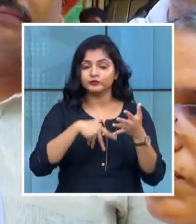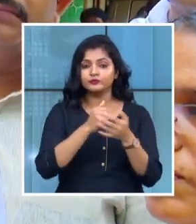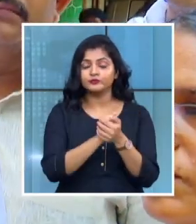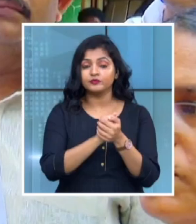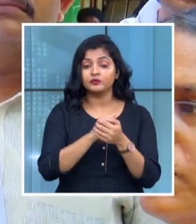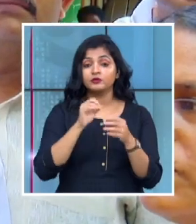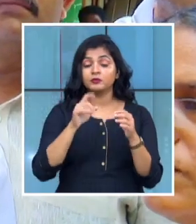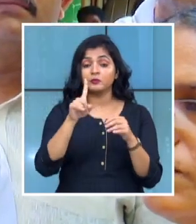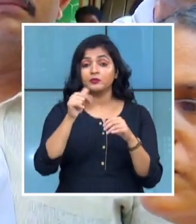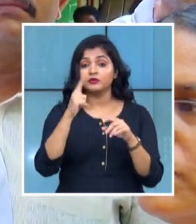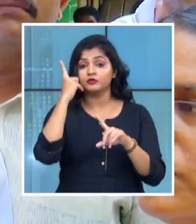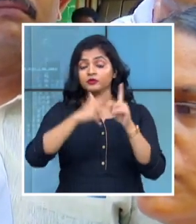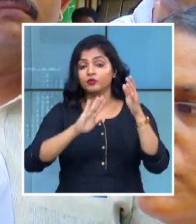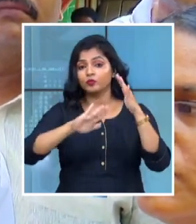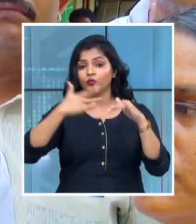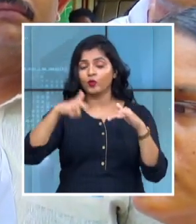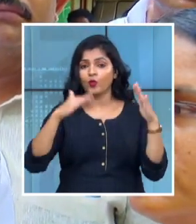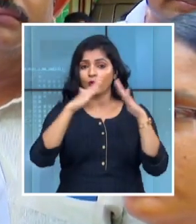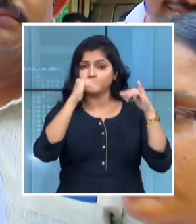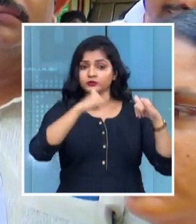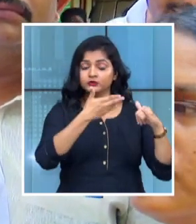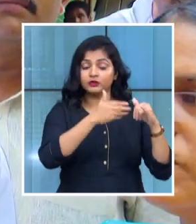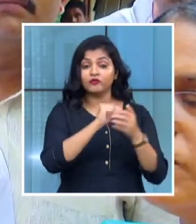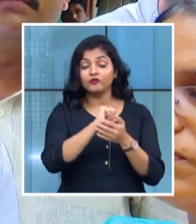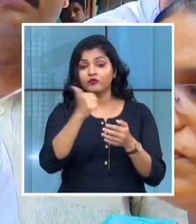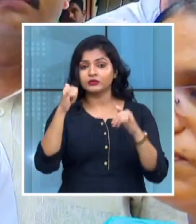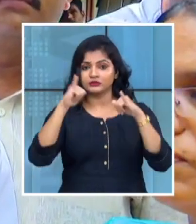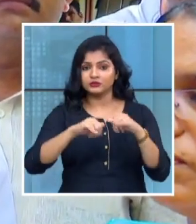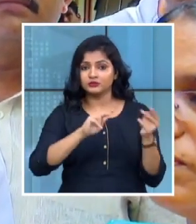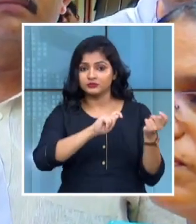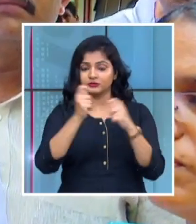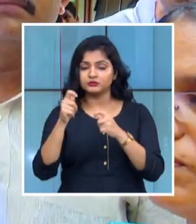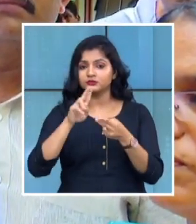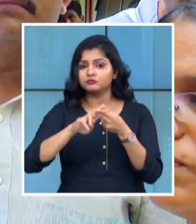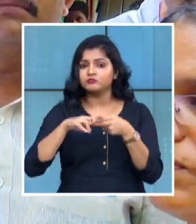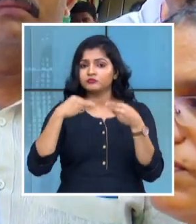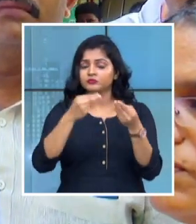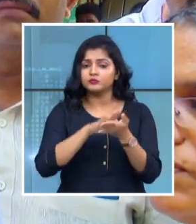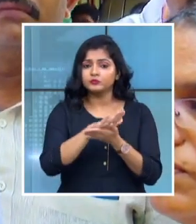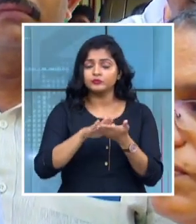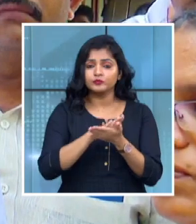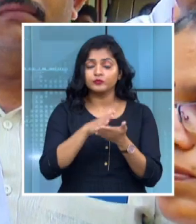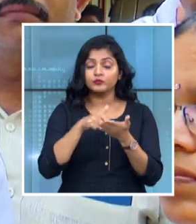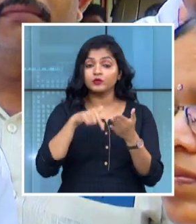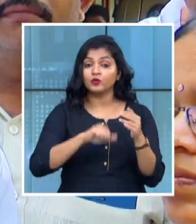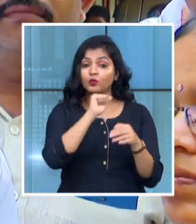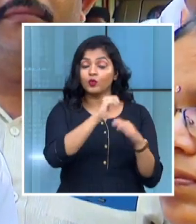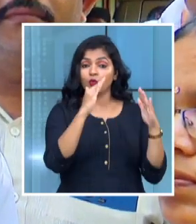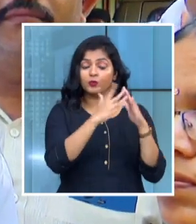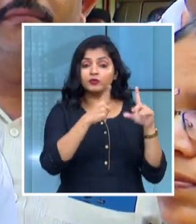താമസിക്കുന്ന വീട്ടിൽ അവർക്ക് വേറെ ഒരു വീടോ വേറെ താമസിക്കാനുള്ളൊരു സൗകര്യമോ നൽകാതെ ആ വീട്ടിൽ നിന്ന്